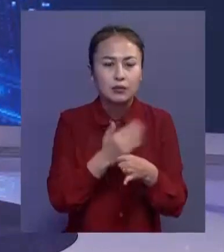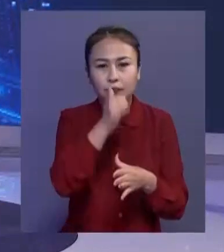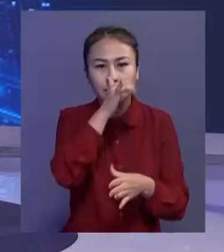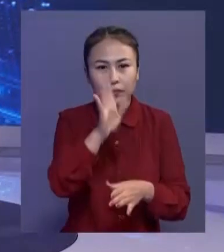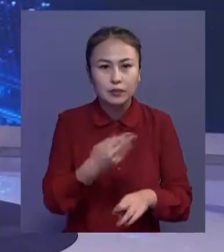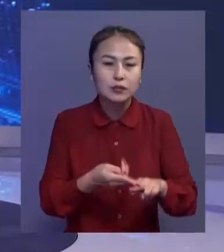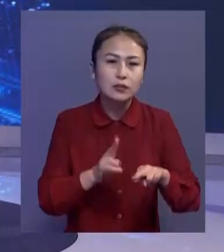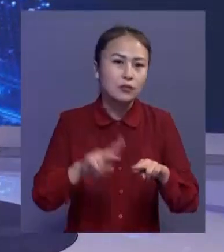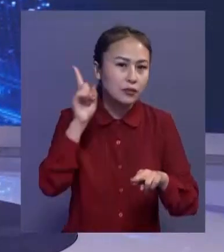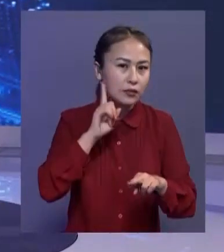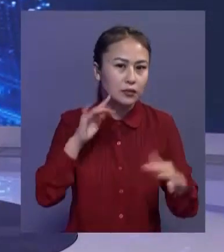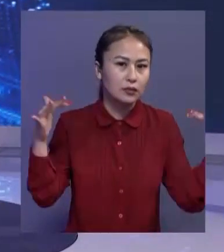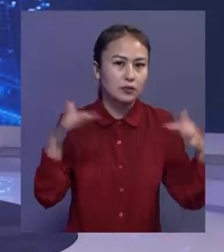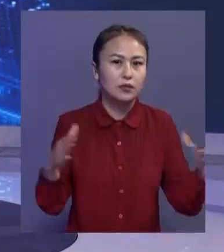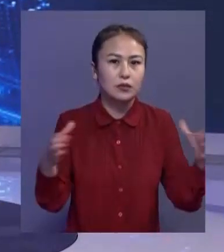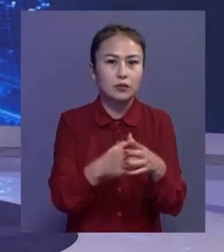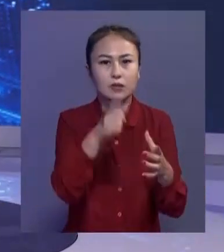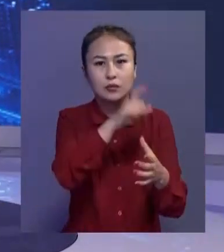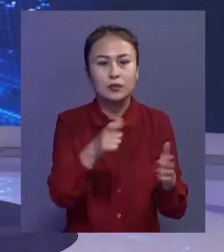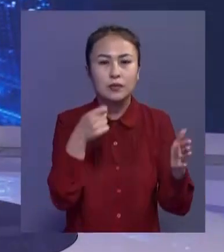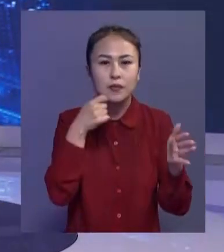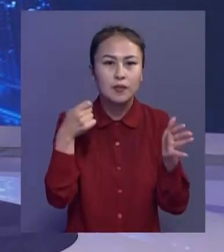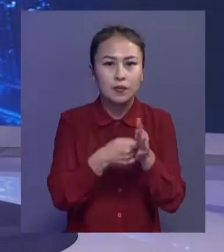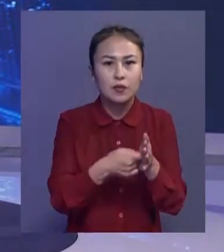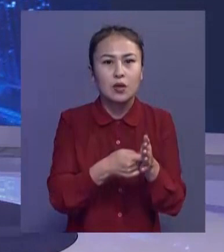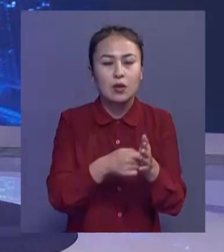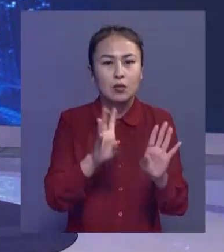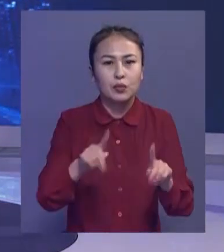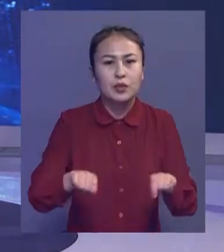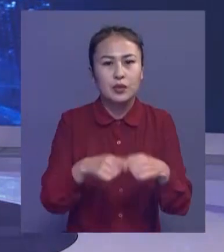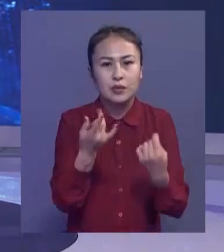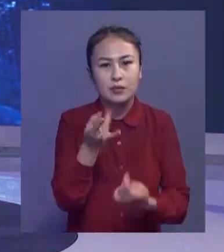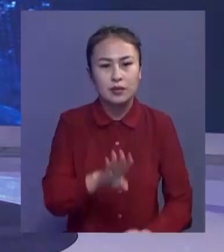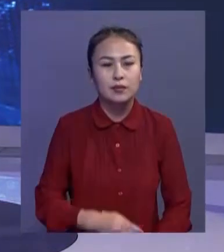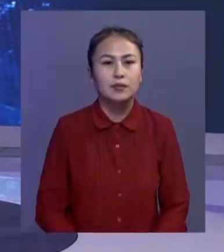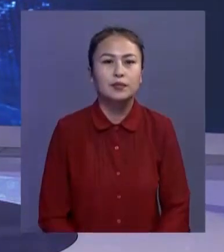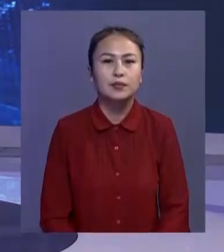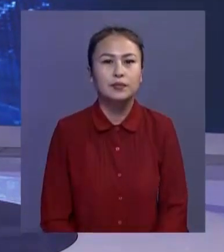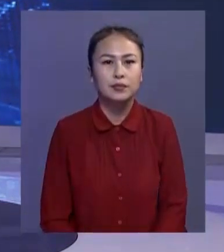көтере бермейді. Осылайша сапарға жиналған жолаушылар алған билетіміз күйіп кете ме деп алаңдайды.